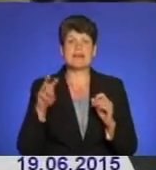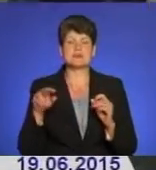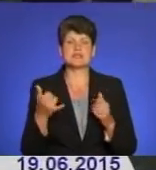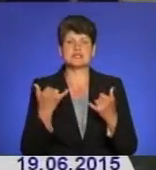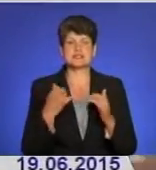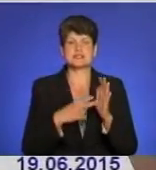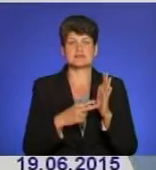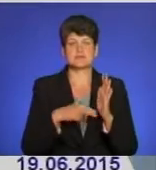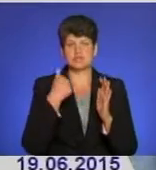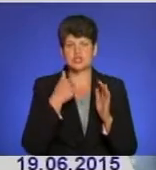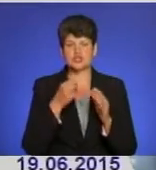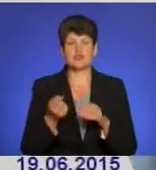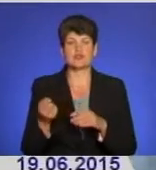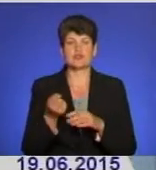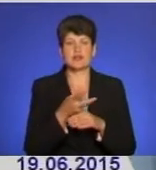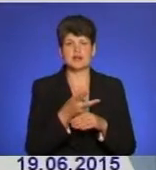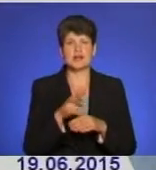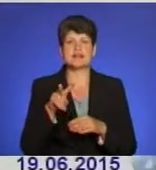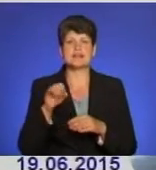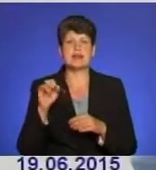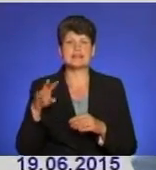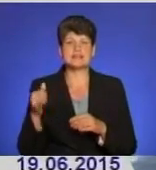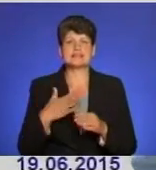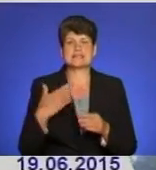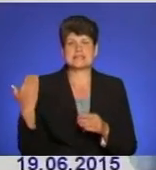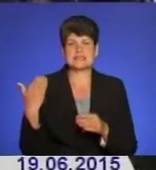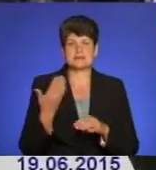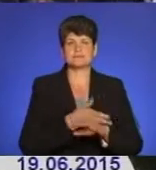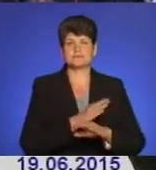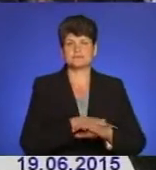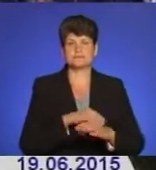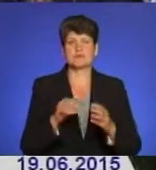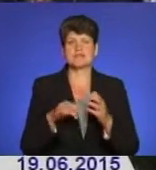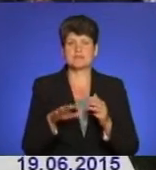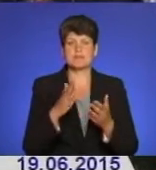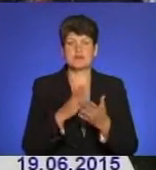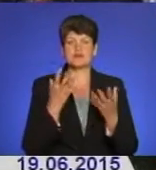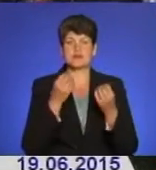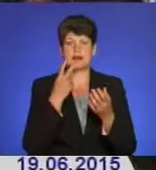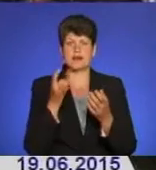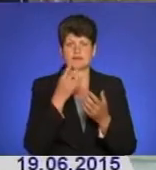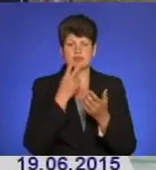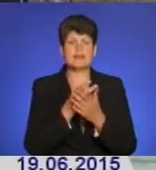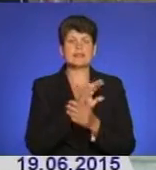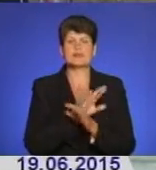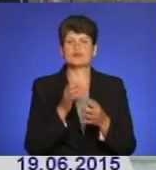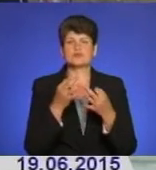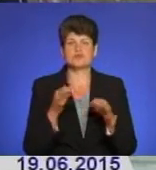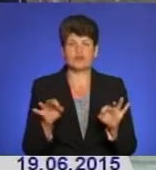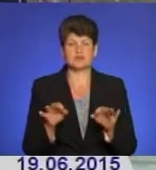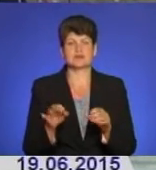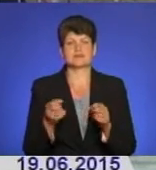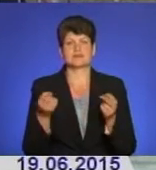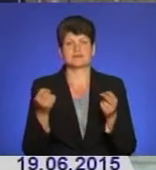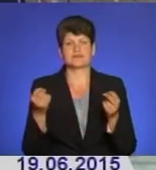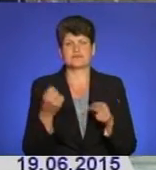присвячені 70-річчю депортації лемків з їхніх прадідівських земель, мають ще раз засвідчити недопустимість подібного насильницького